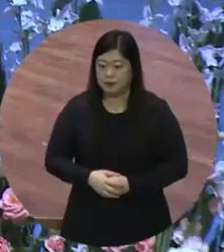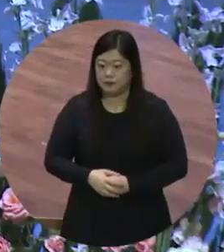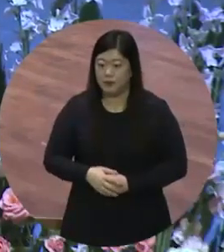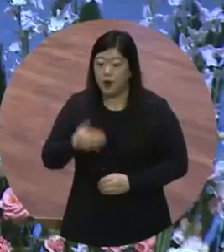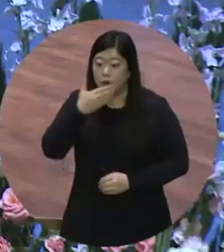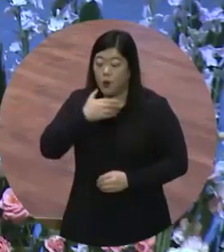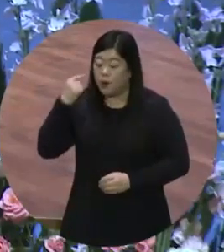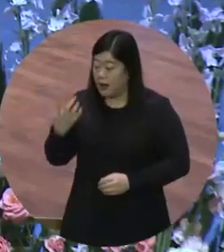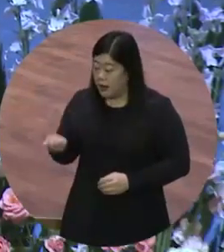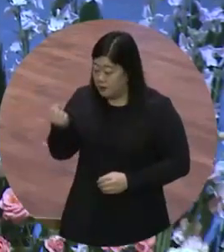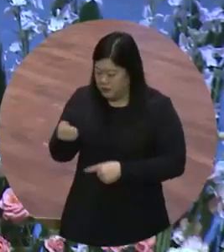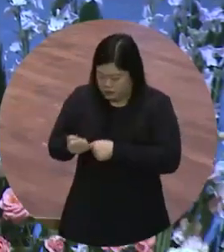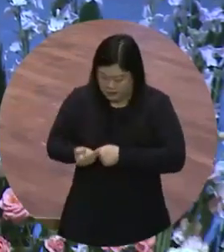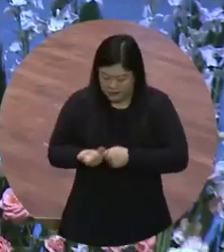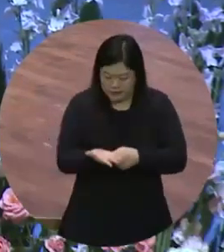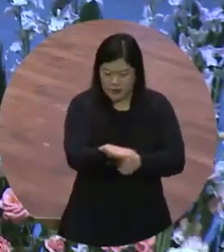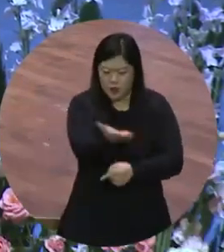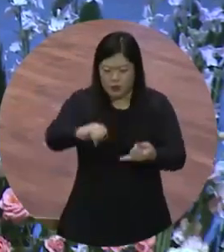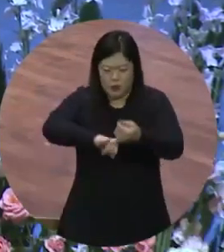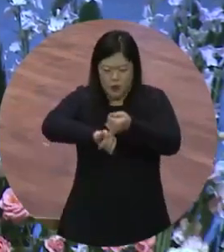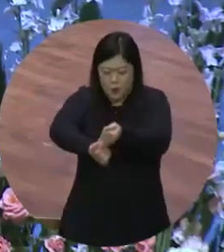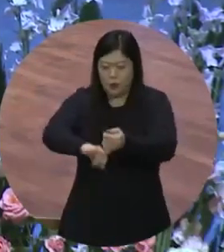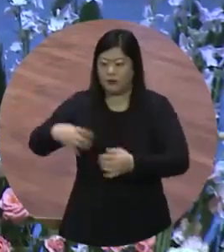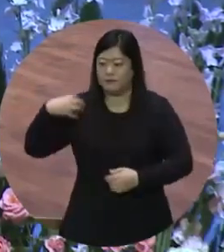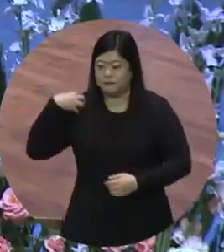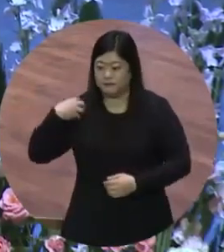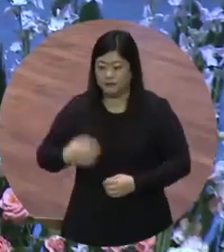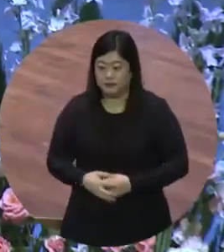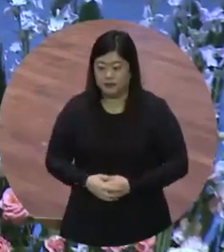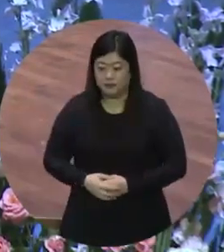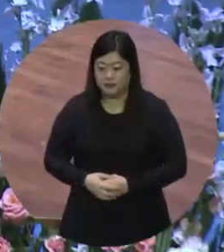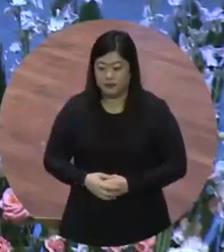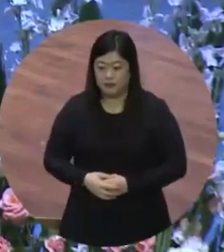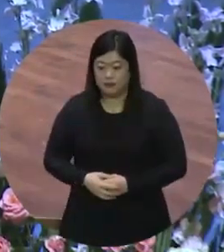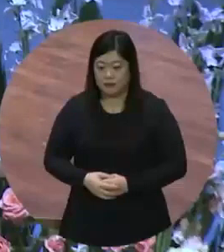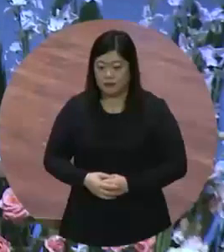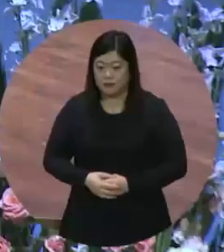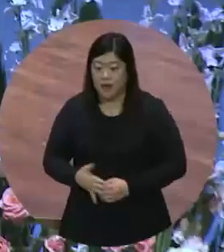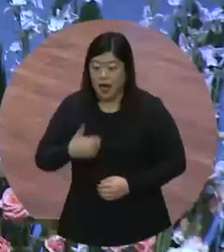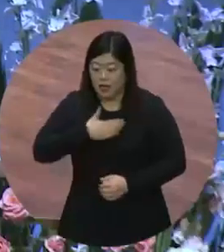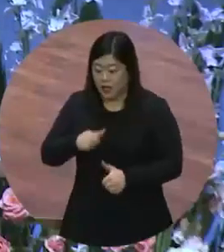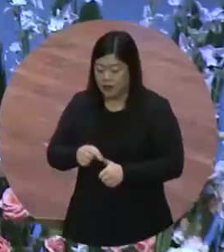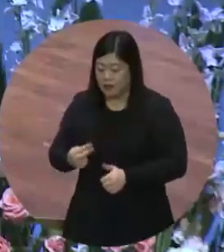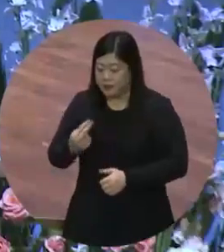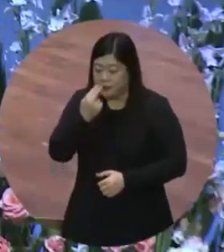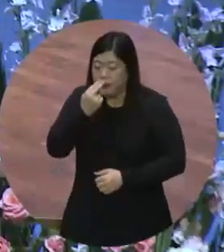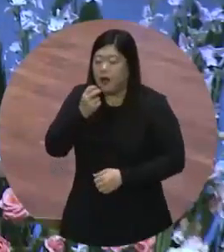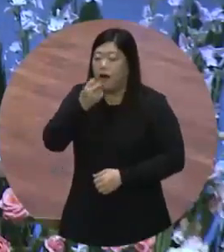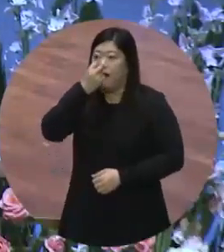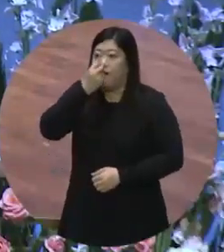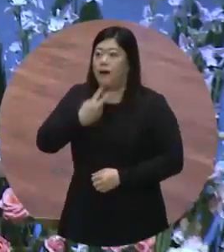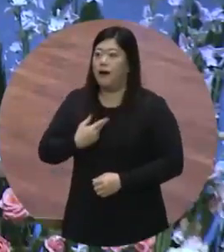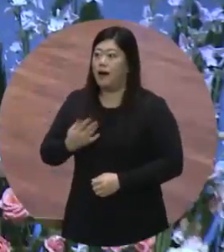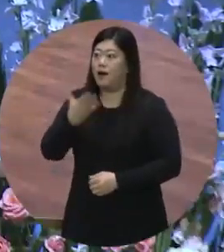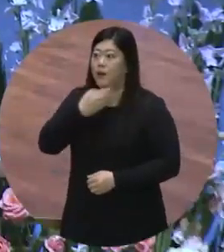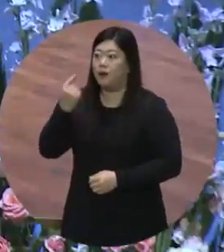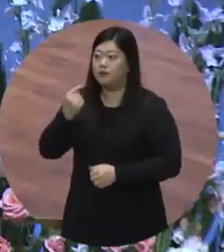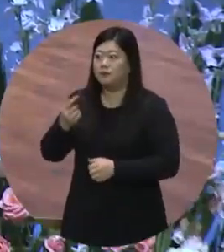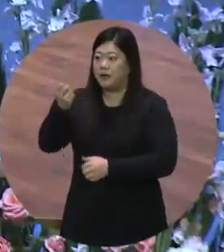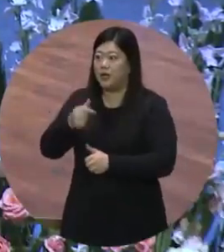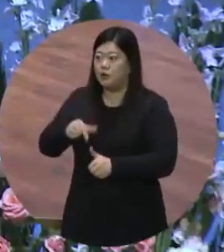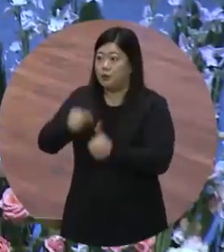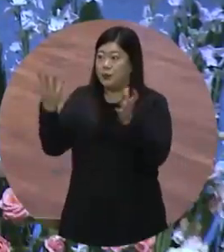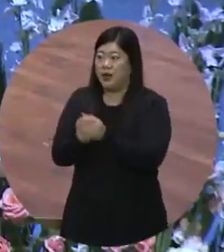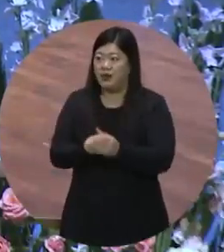의무가 있다 그 말이요. 구원 받았으니 구원 못 받은 사람에게 너 좀 생명줄 던져라는 사명이 있다 그 말이에요. 영계